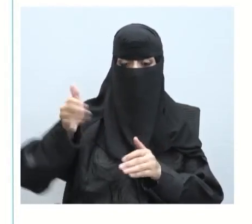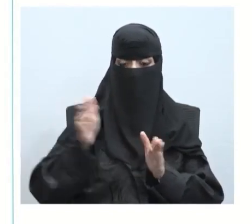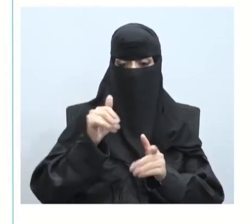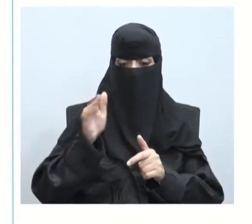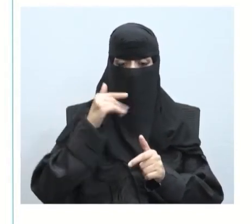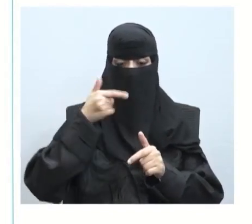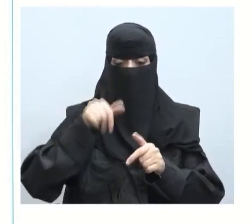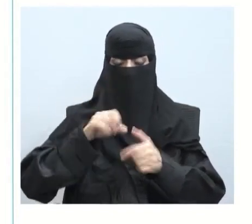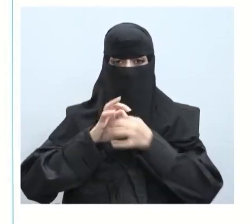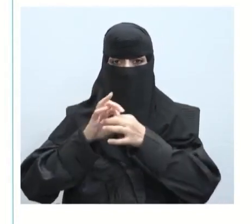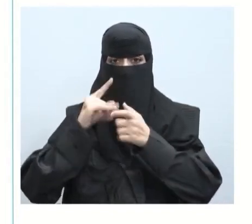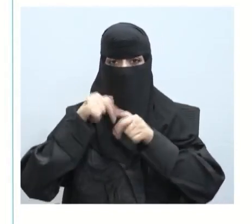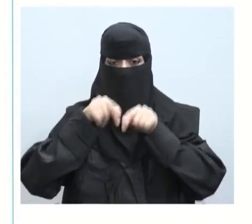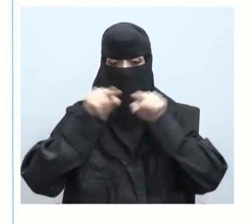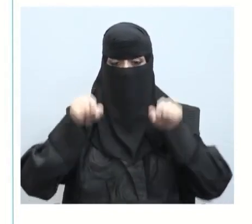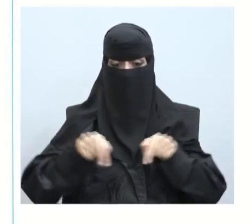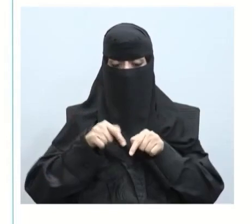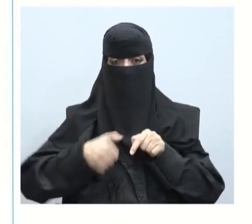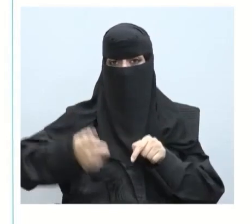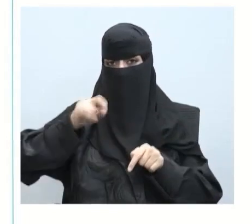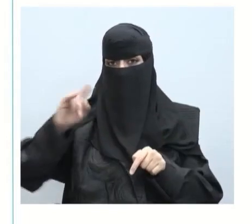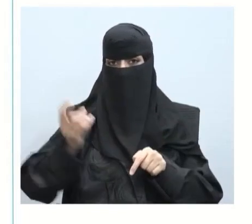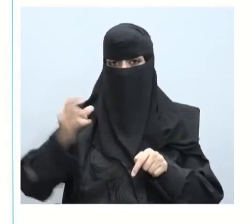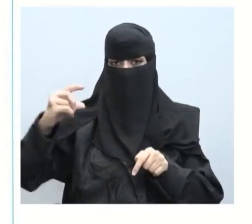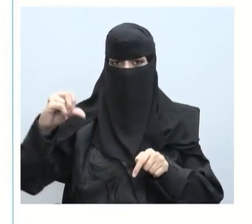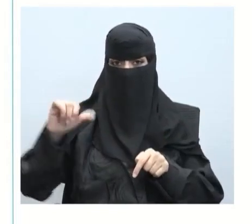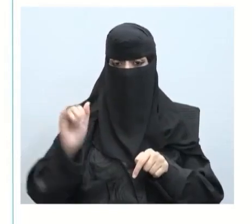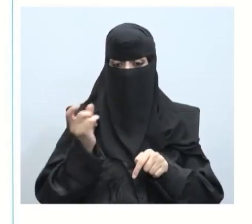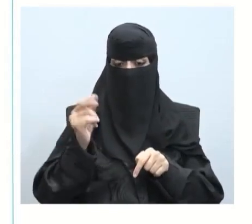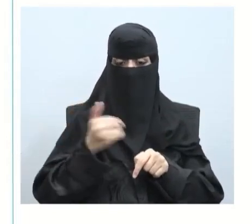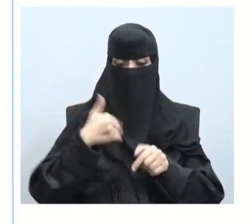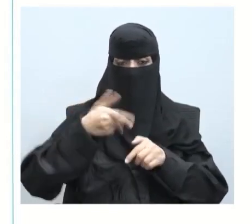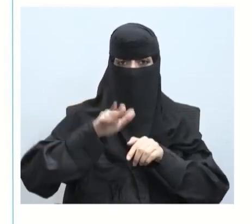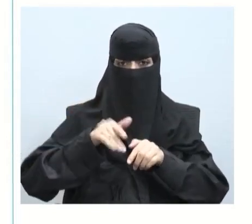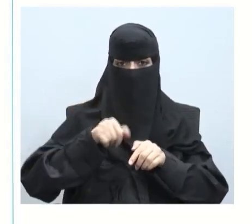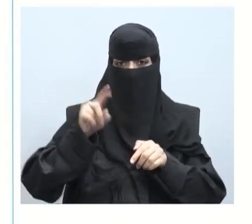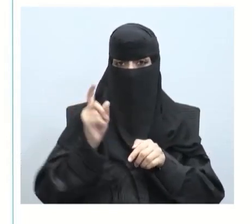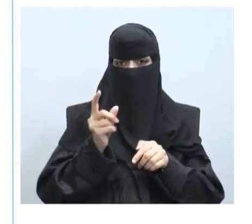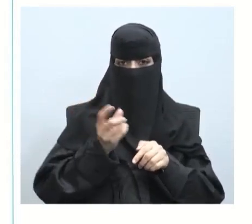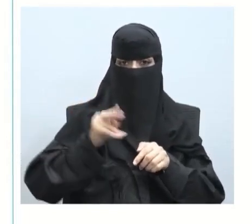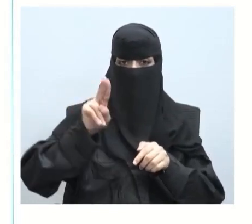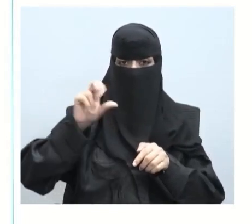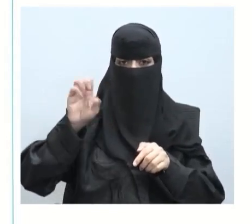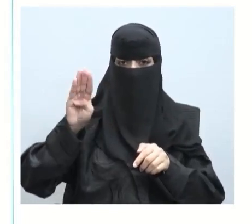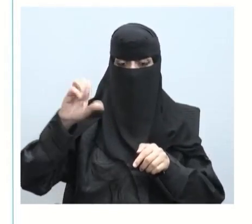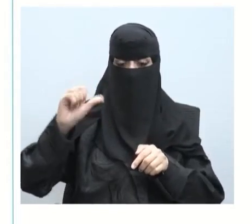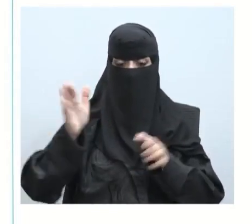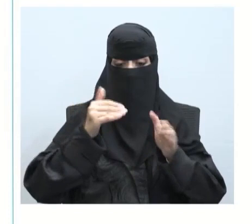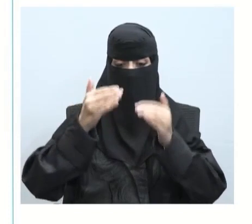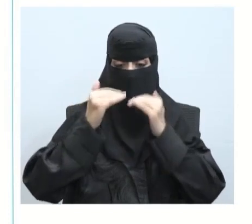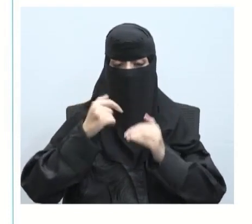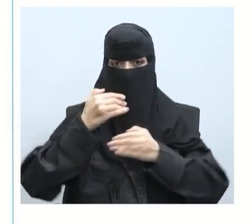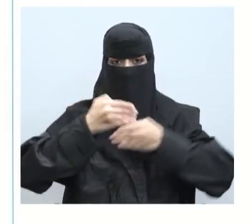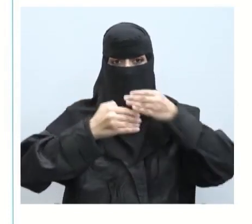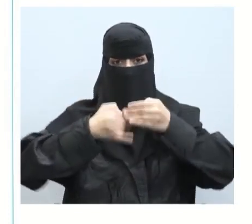أيضاً الـ PyFermata للتواصل مع لوحة الأردوينو من خلال بروتوكول Fermata، وأيضاً الـ Baho.mqtt.client